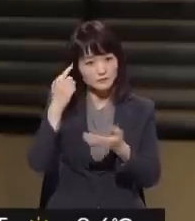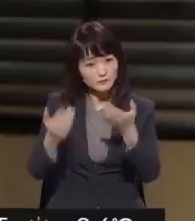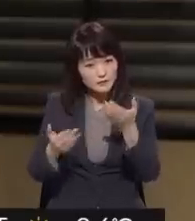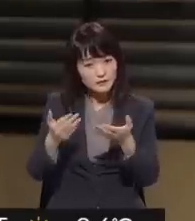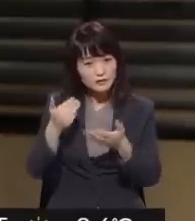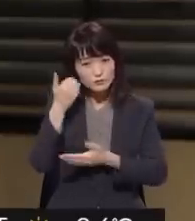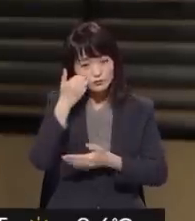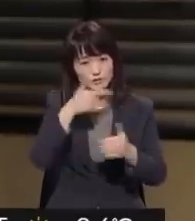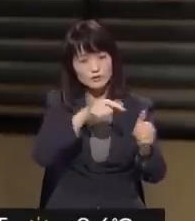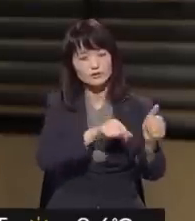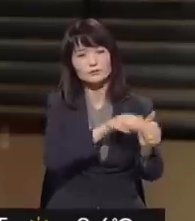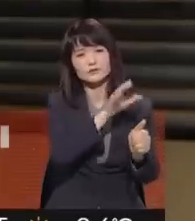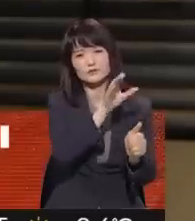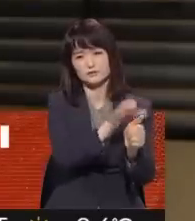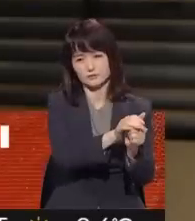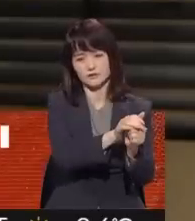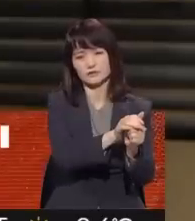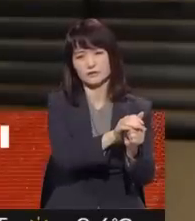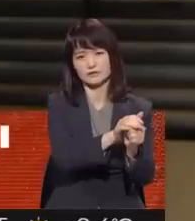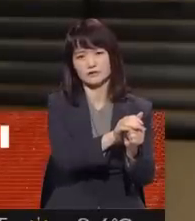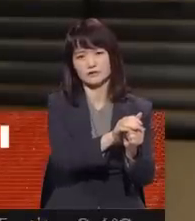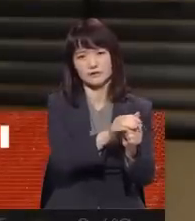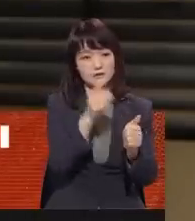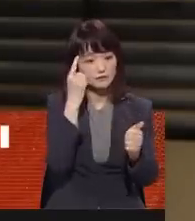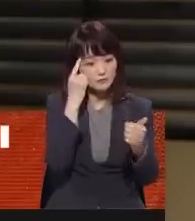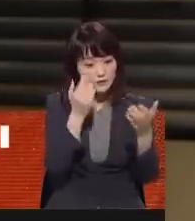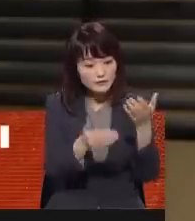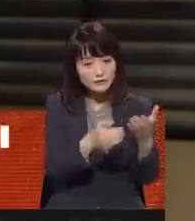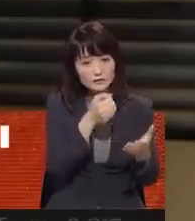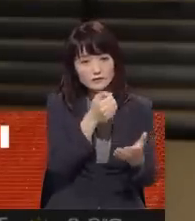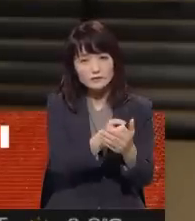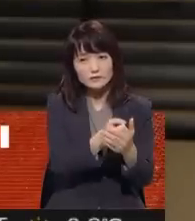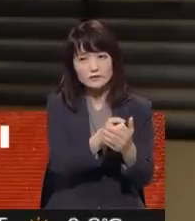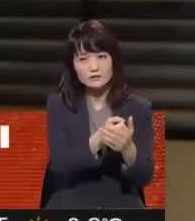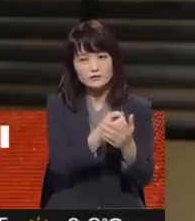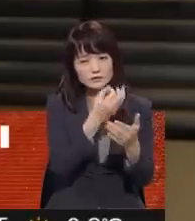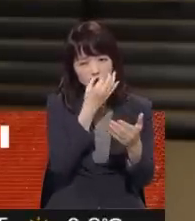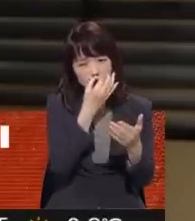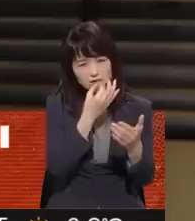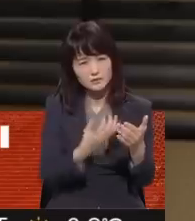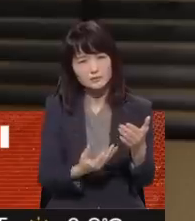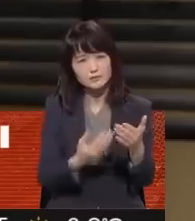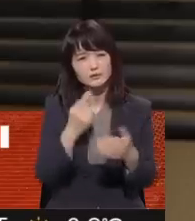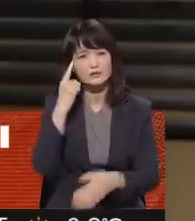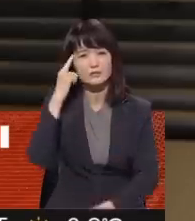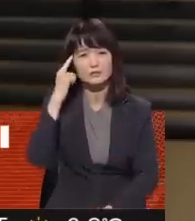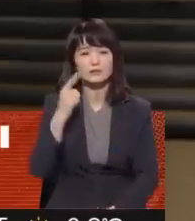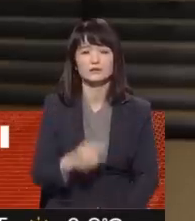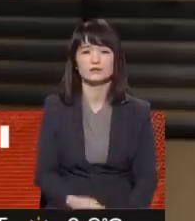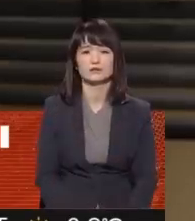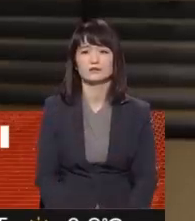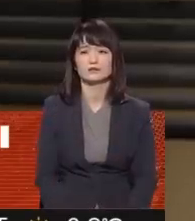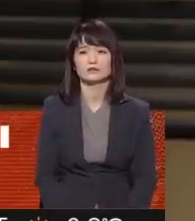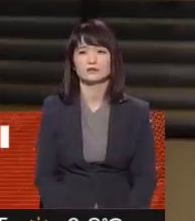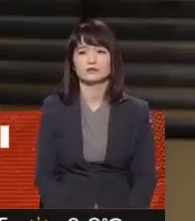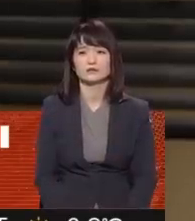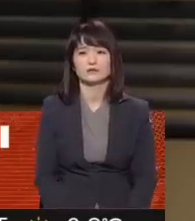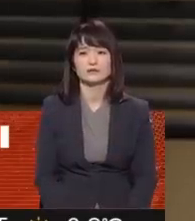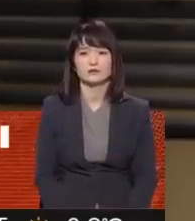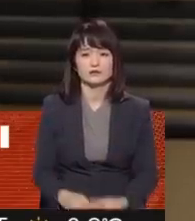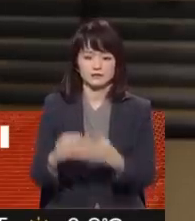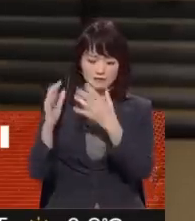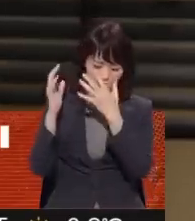우리 전시 남편 분께서 해야 되는데 그 판단을 하고 결정하는게 되게 힘들 걸로 보입니다 왜냐하면 너무 복잡해요